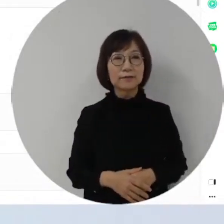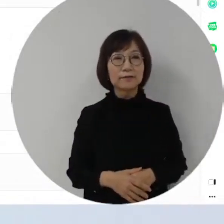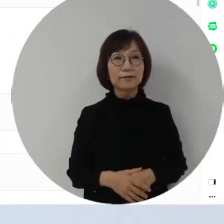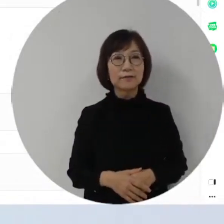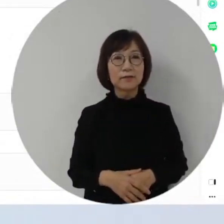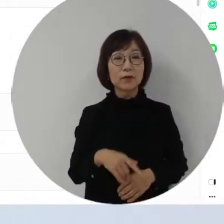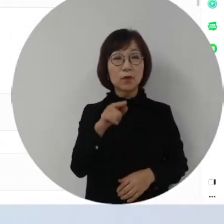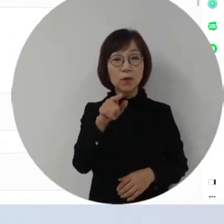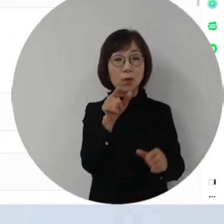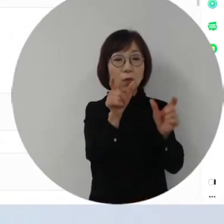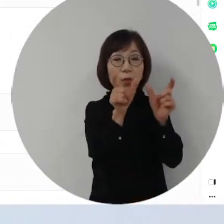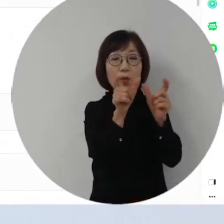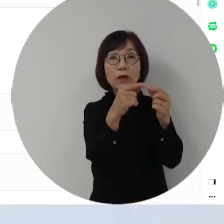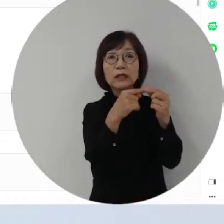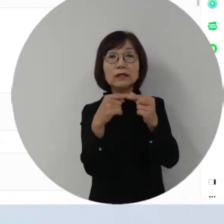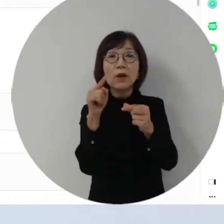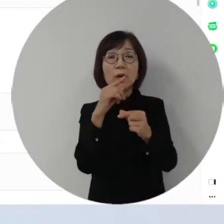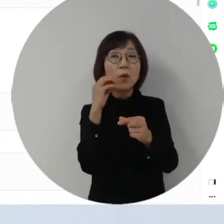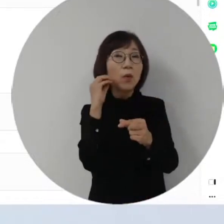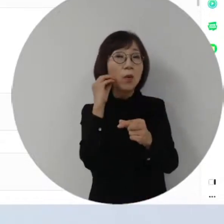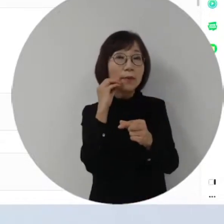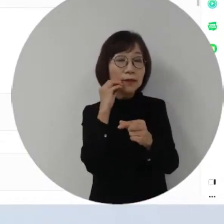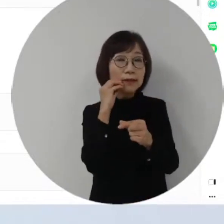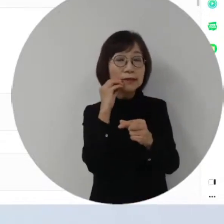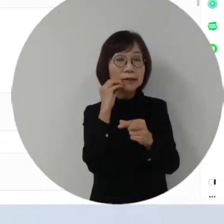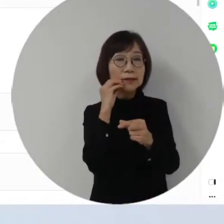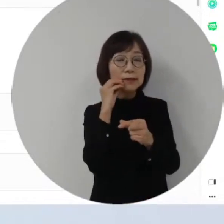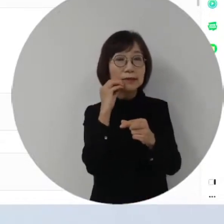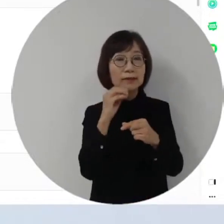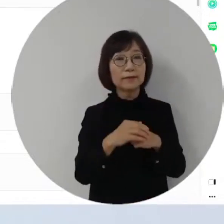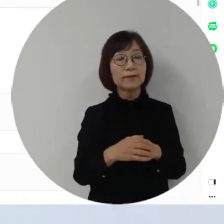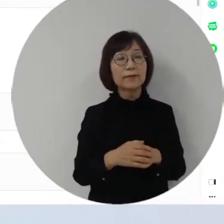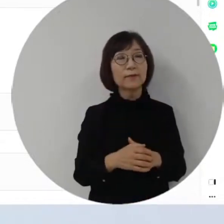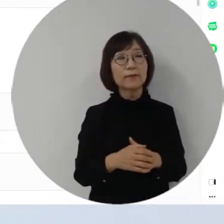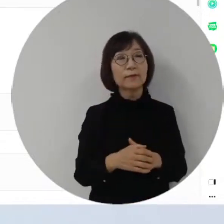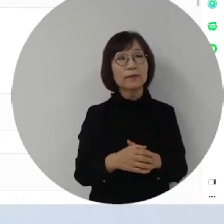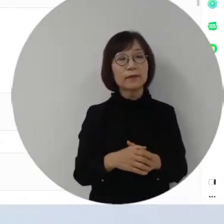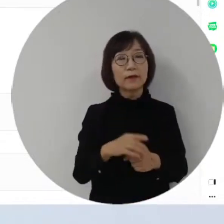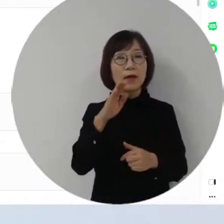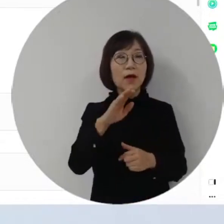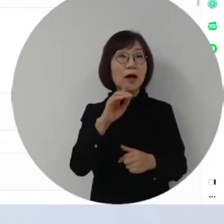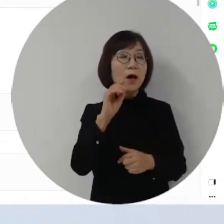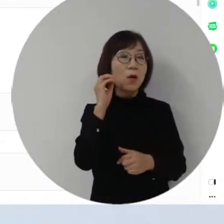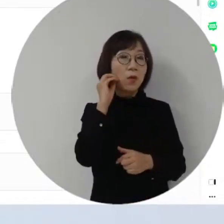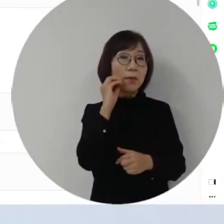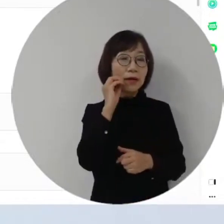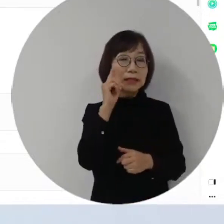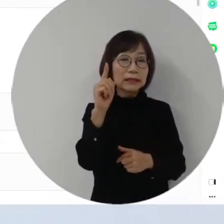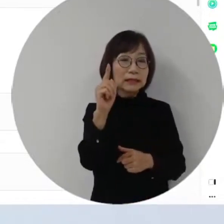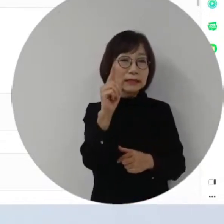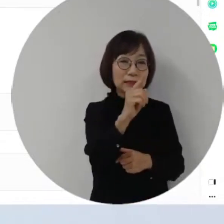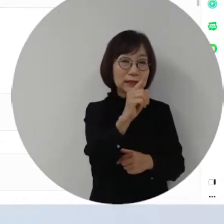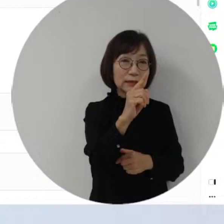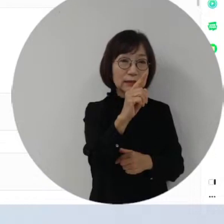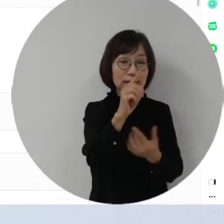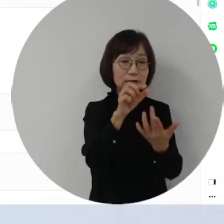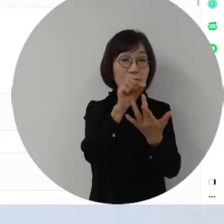홈페이지 되어 있죠. 홈페이지. 여러분들 여기에 홈페이지를 클릭을 해서 선택을 해줍니다.